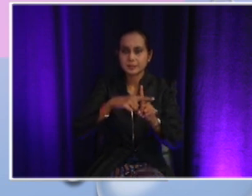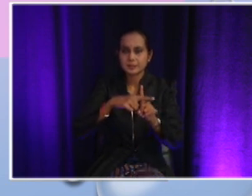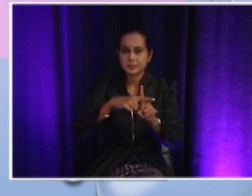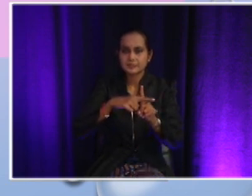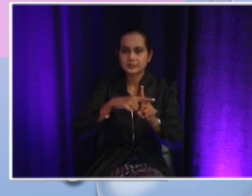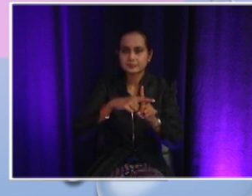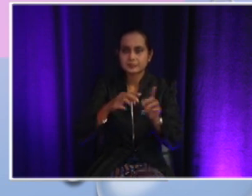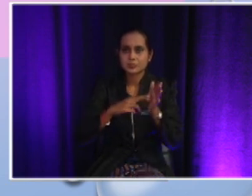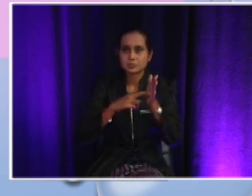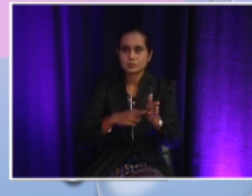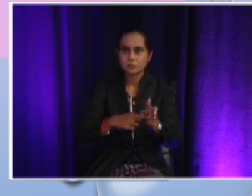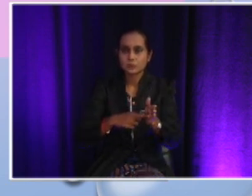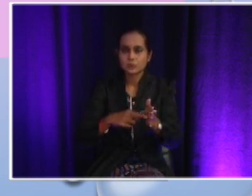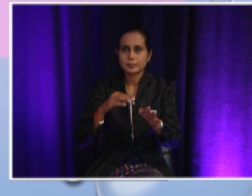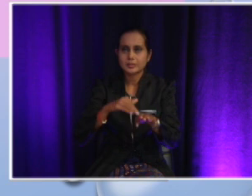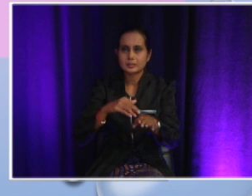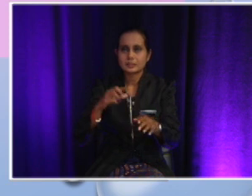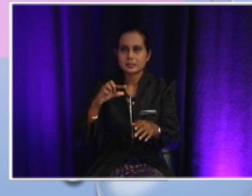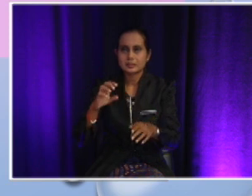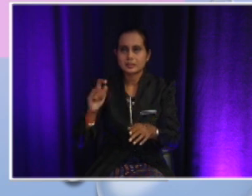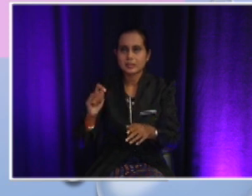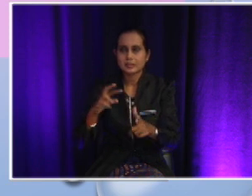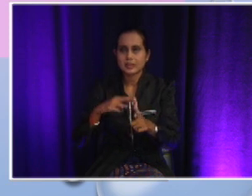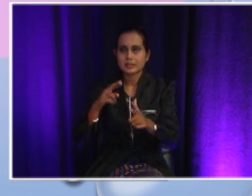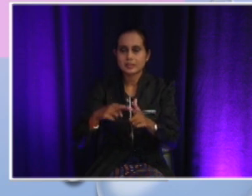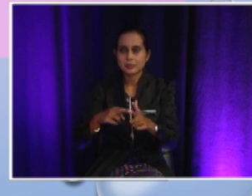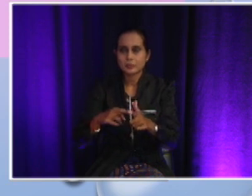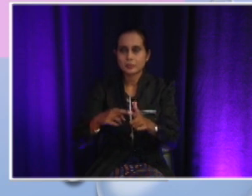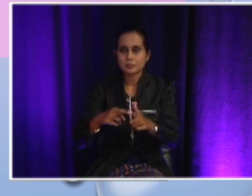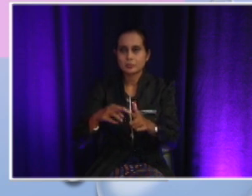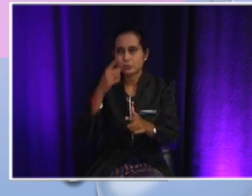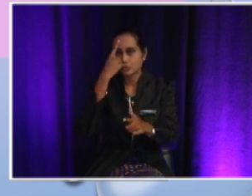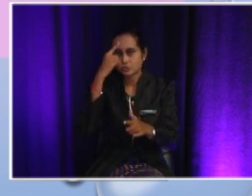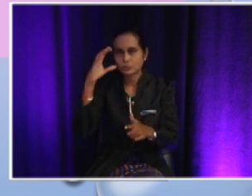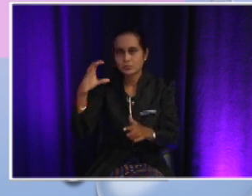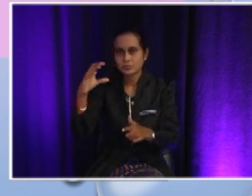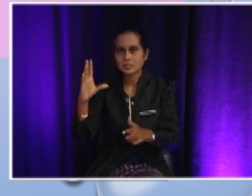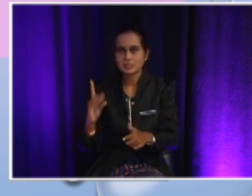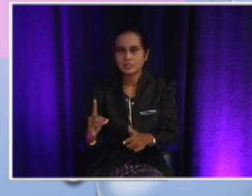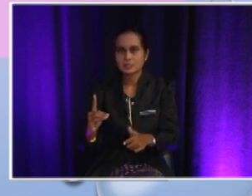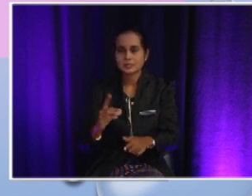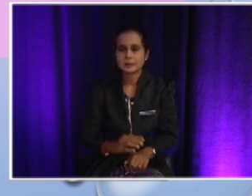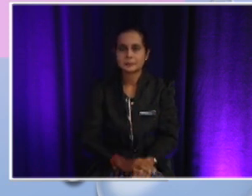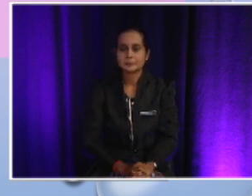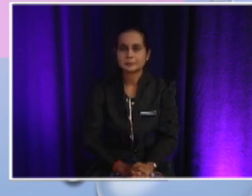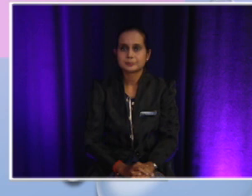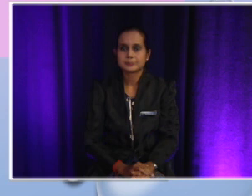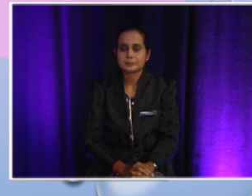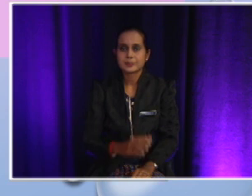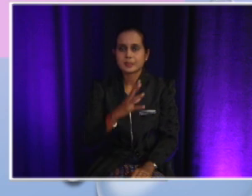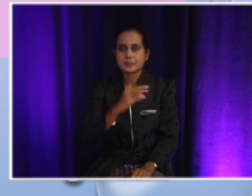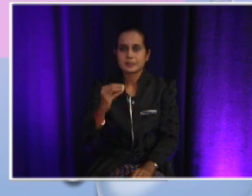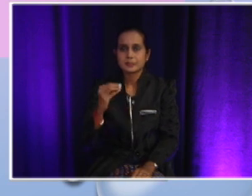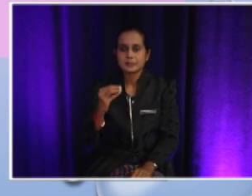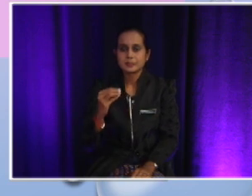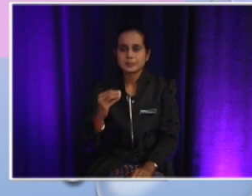gate atau. Okey, gate atau untuk C dengan D ni tadi. Okey, dan lukis,